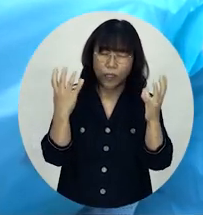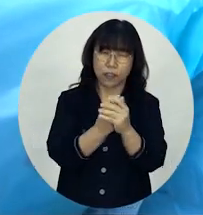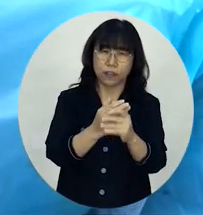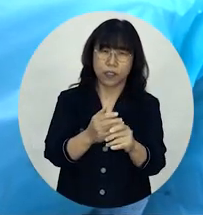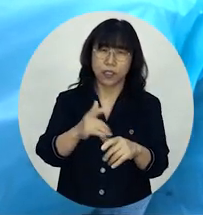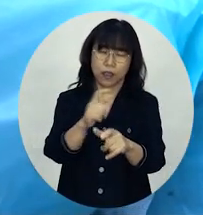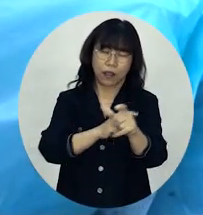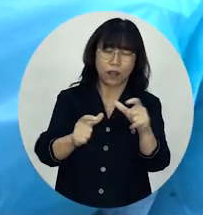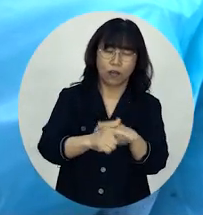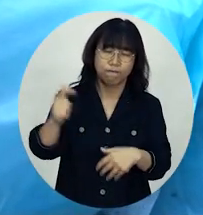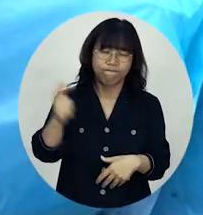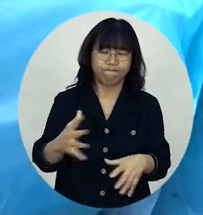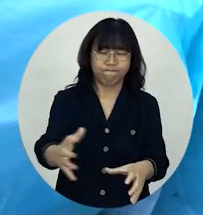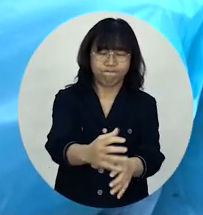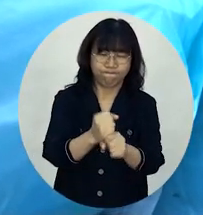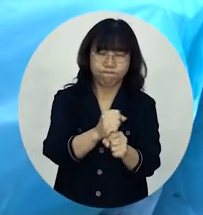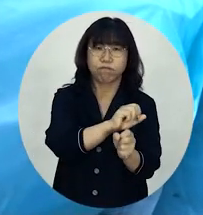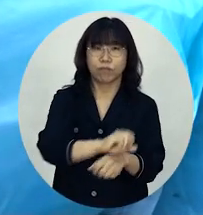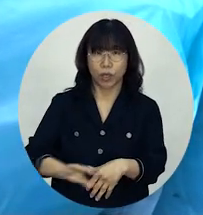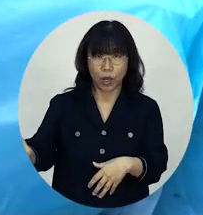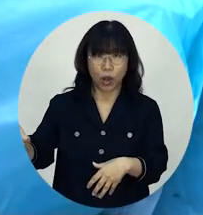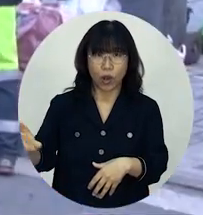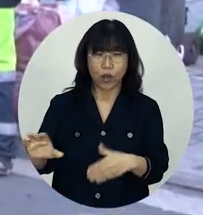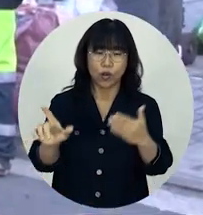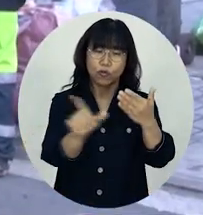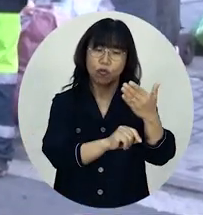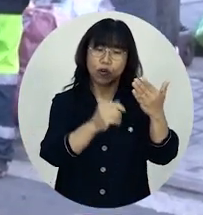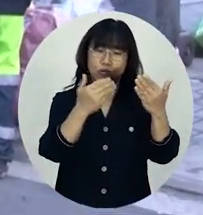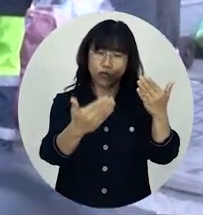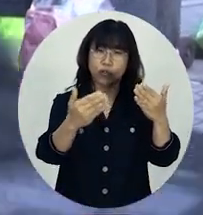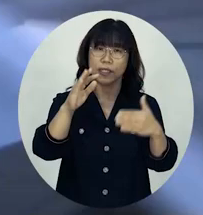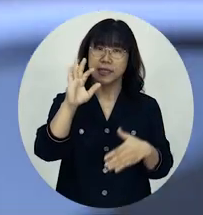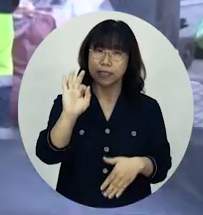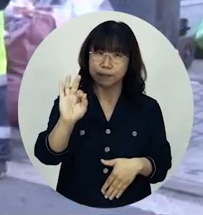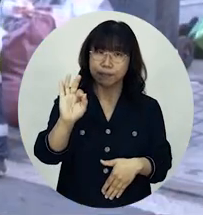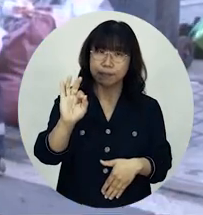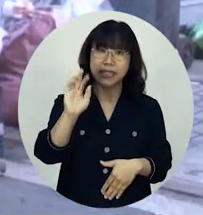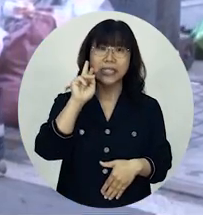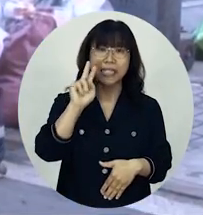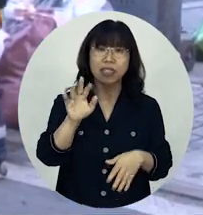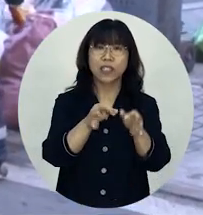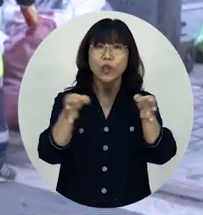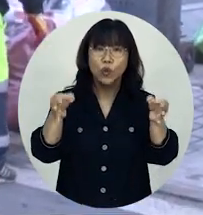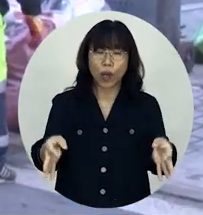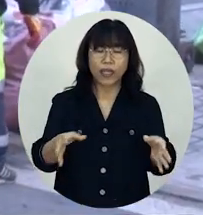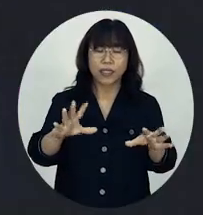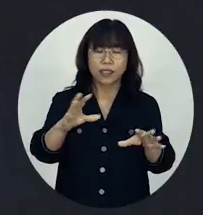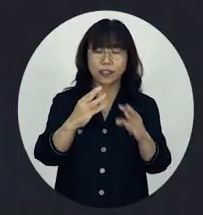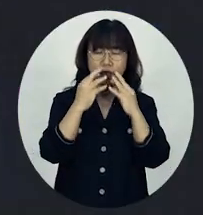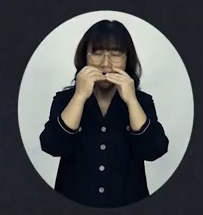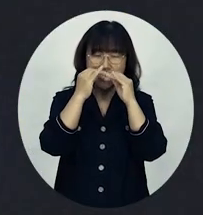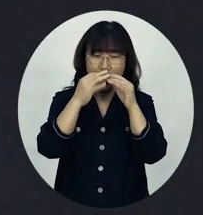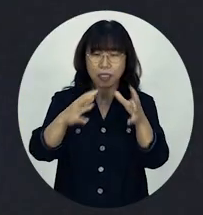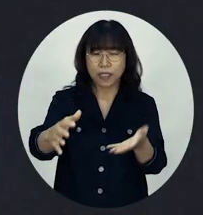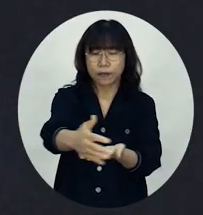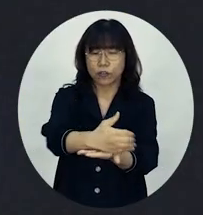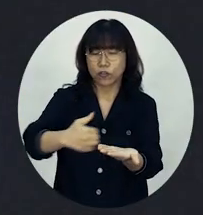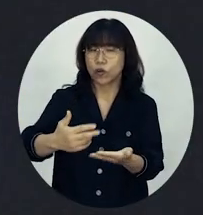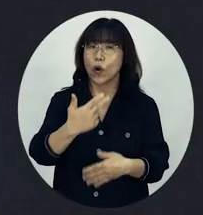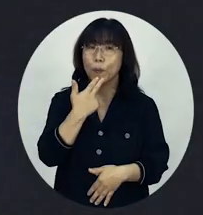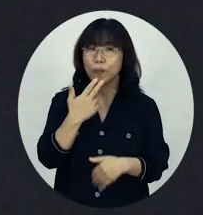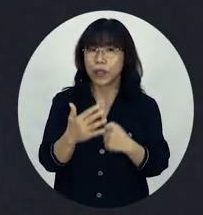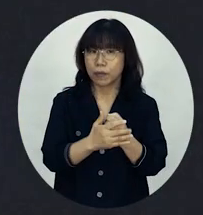청소를 실시합니다 다만 9월 9일과 10일에는 쓰레기를 수거하지 않으니 9월 11일 저녁 7시